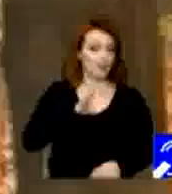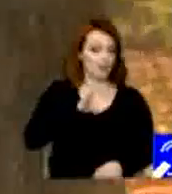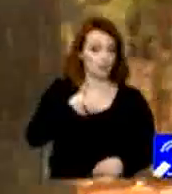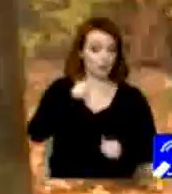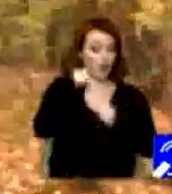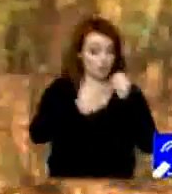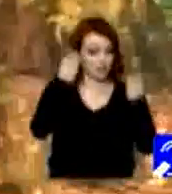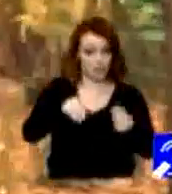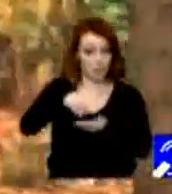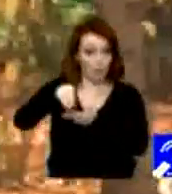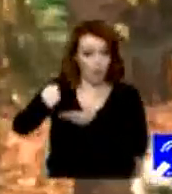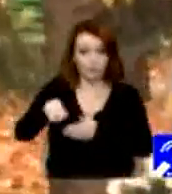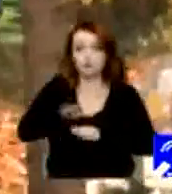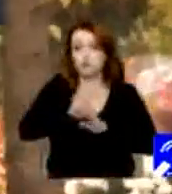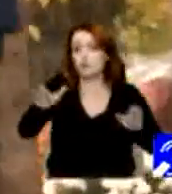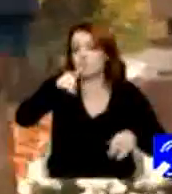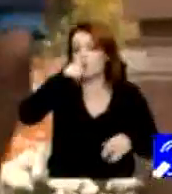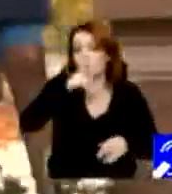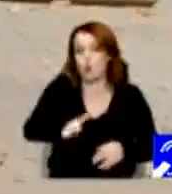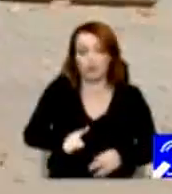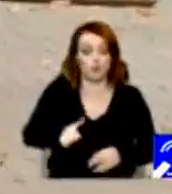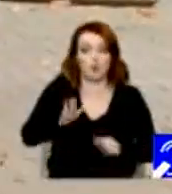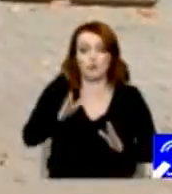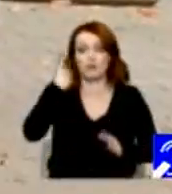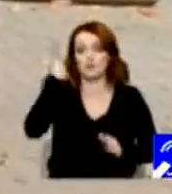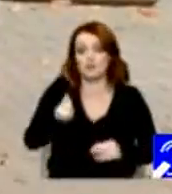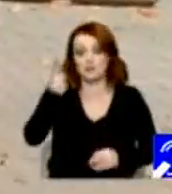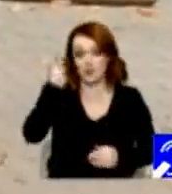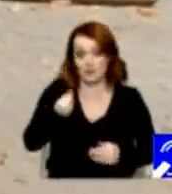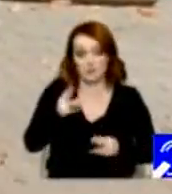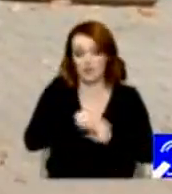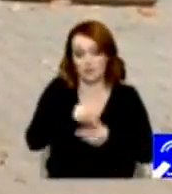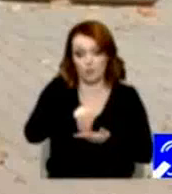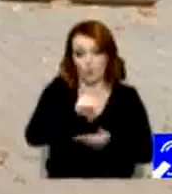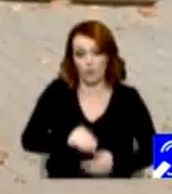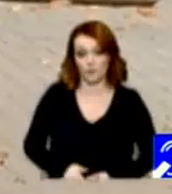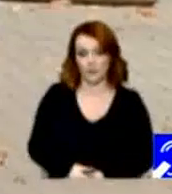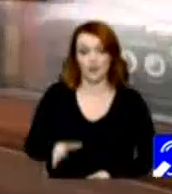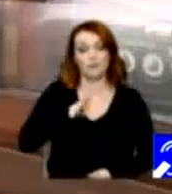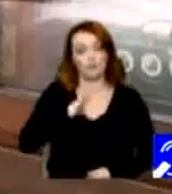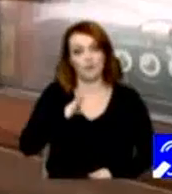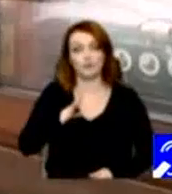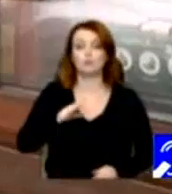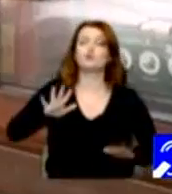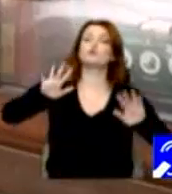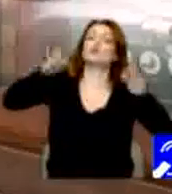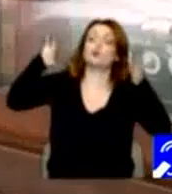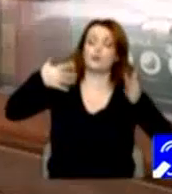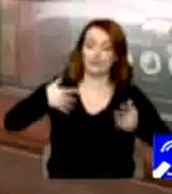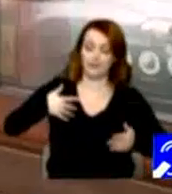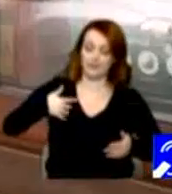omule dornic mereu de mai mult și deseori crede cu sfințenie în zeița Fortuna Mă gândesc poate un steag